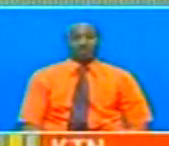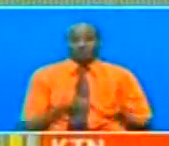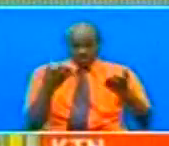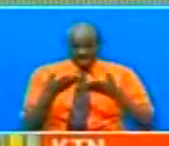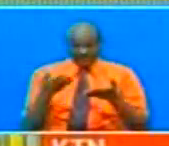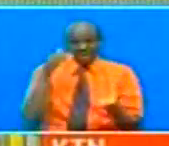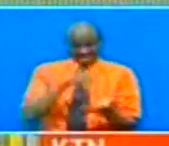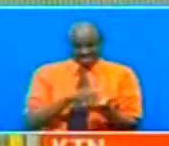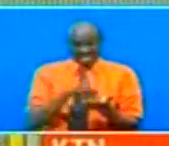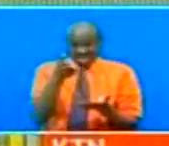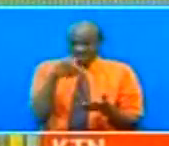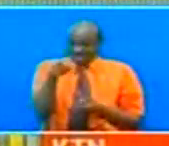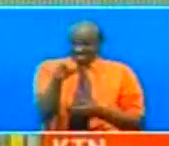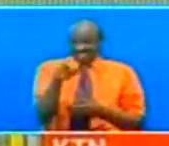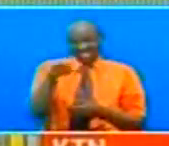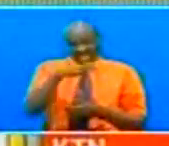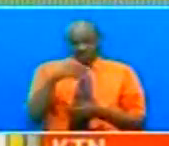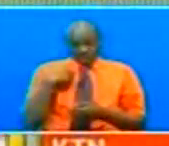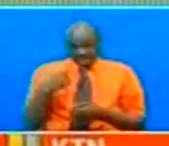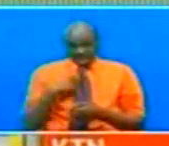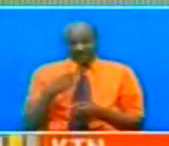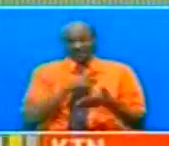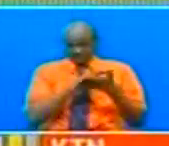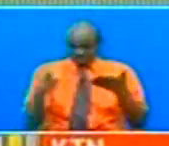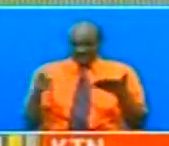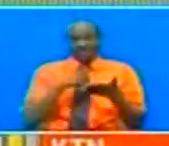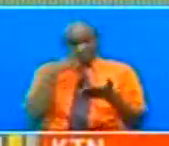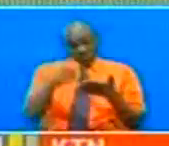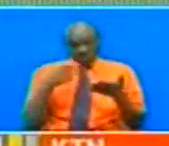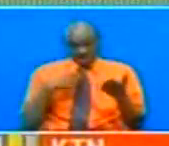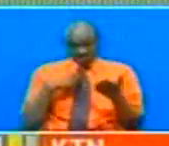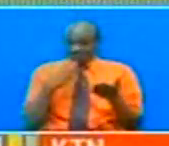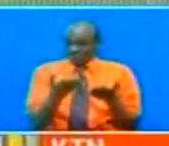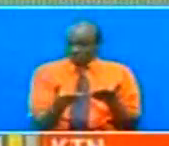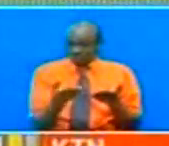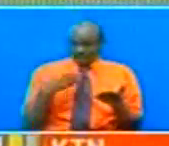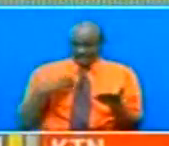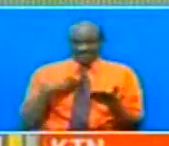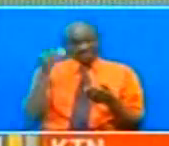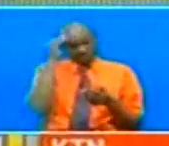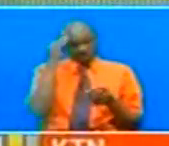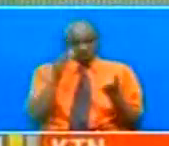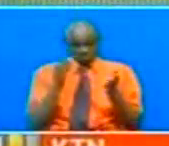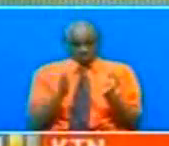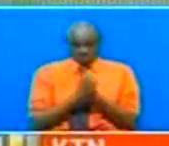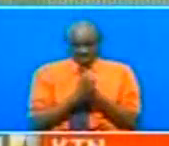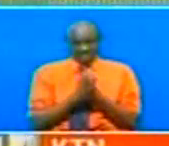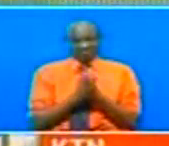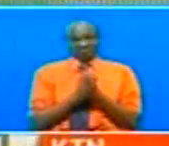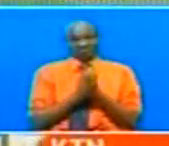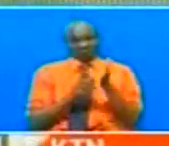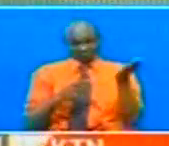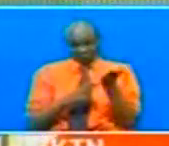Karibu tena, tukiingia katika makala yetu ya kila wiki ya elimu na taaluma. Visa vya wanafunzi haswa wa vyuo vikuu